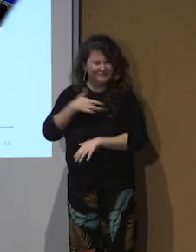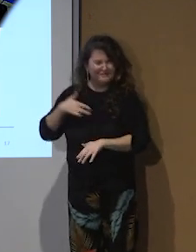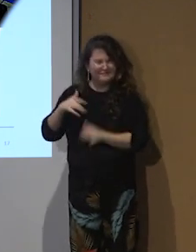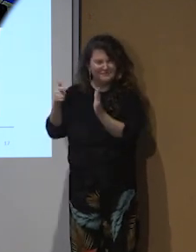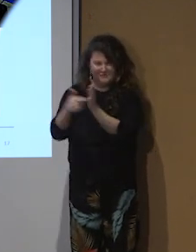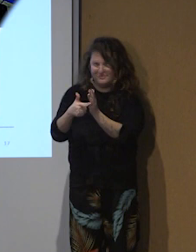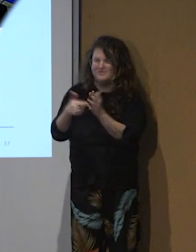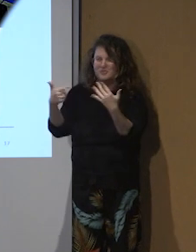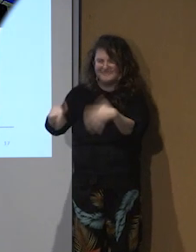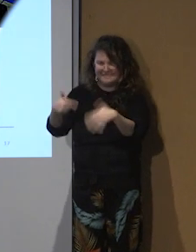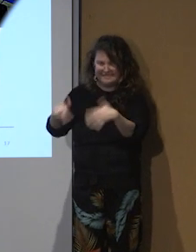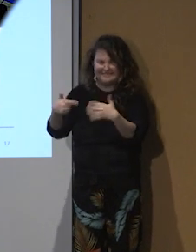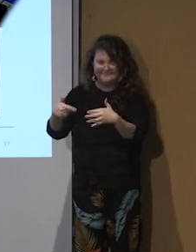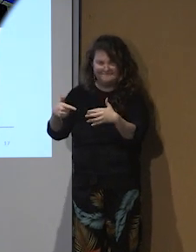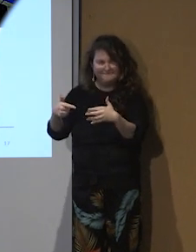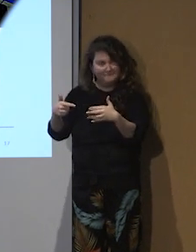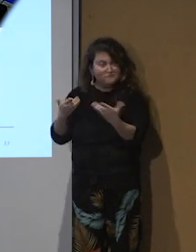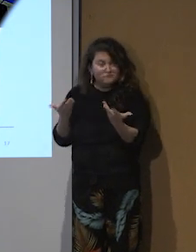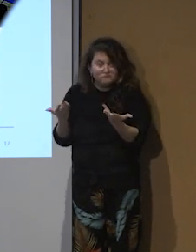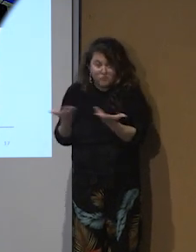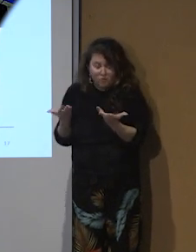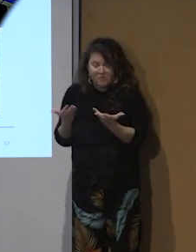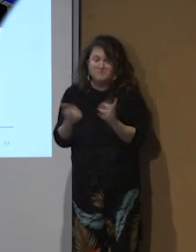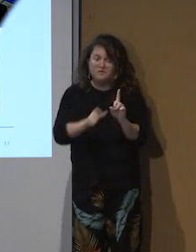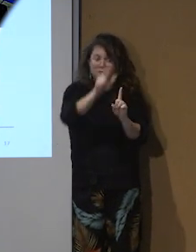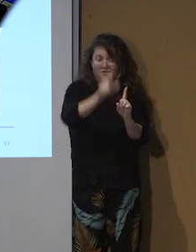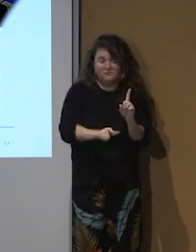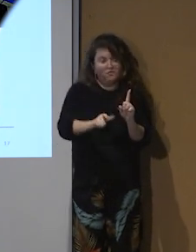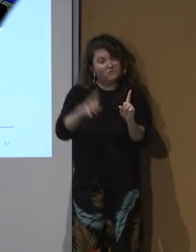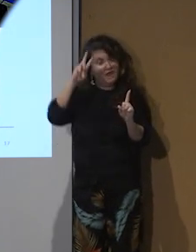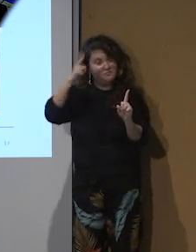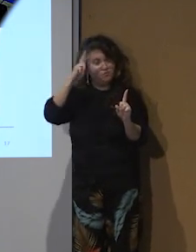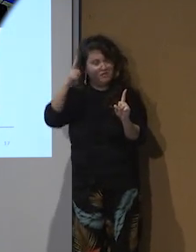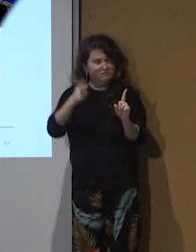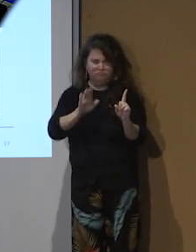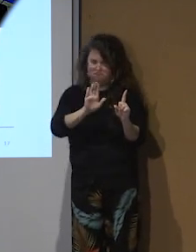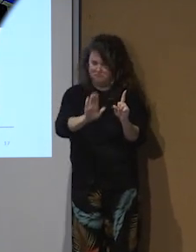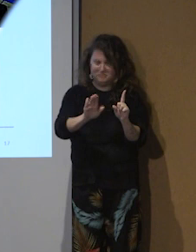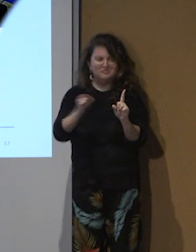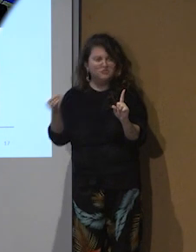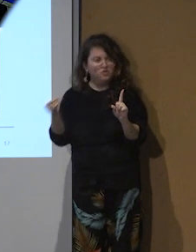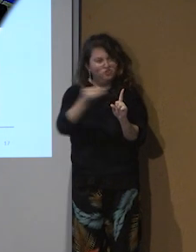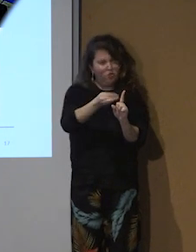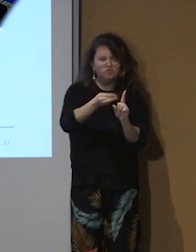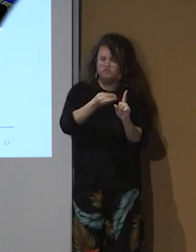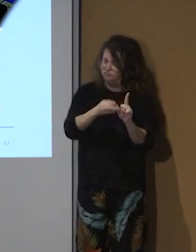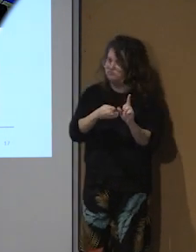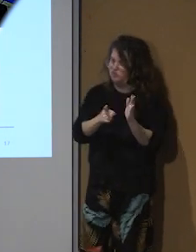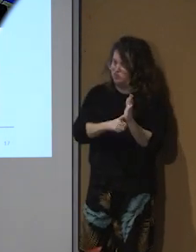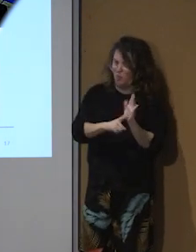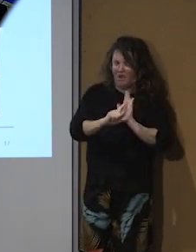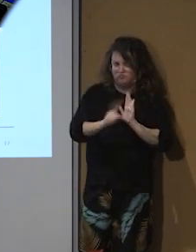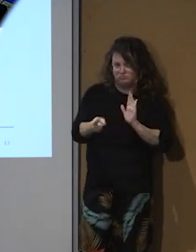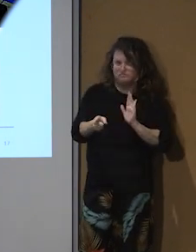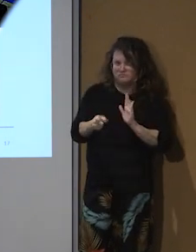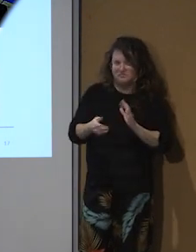permettre aux médecins traitants de prescrire une activité physique. D'où le titre au départ du